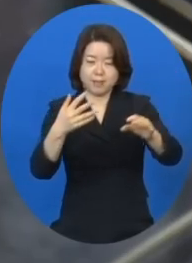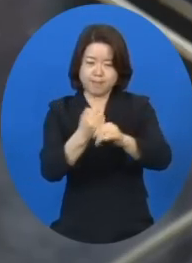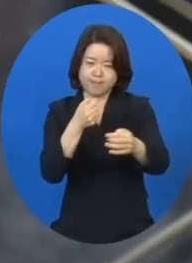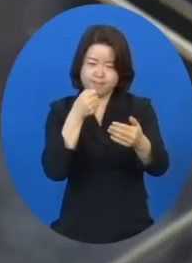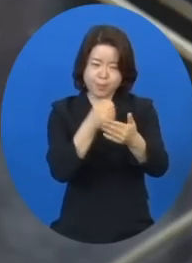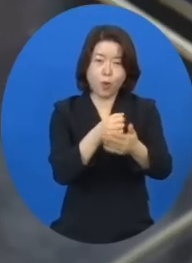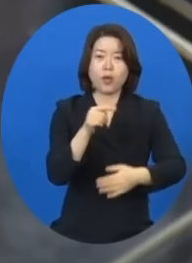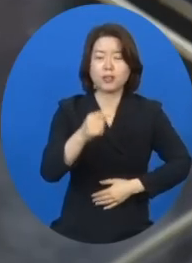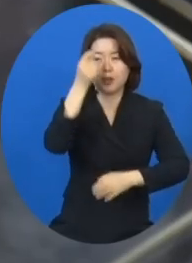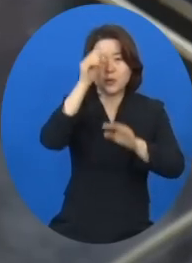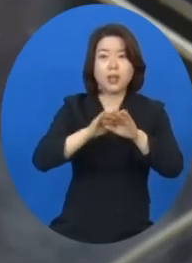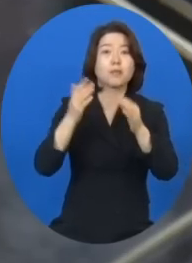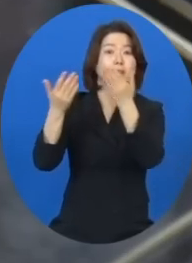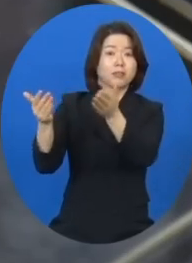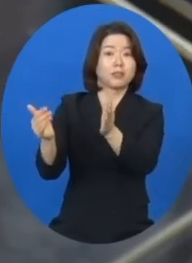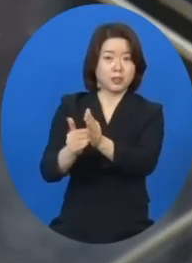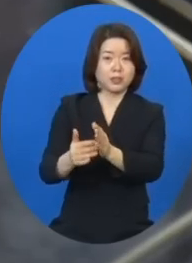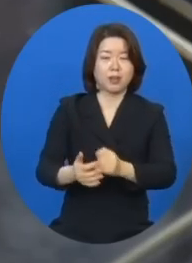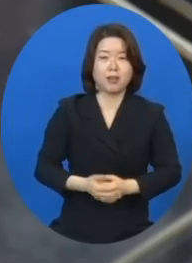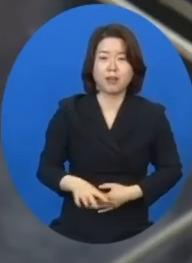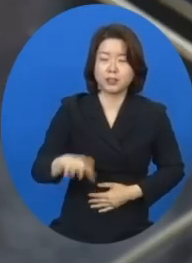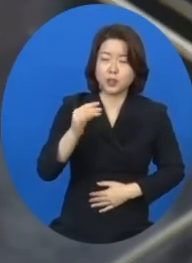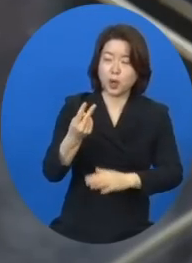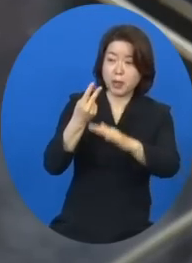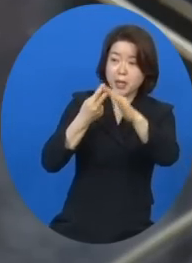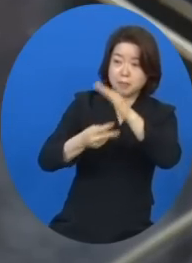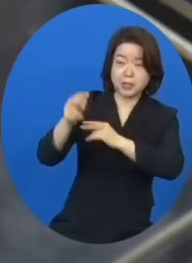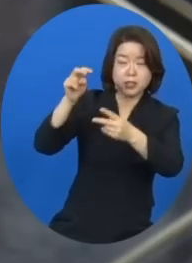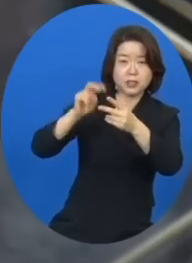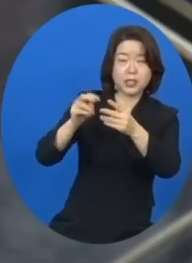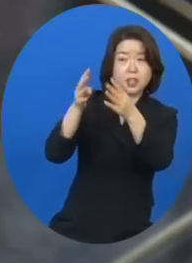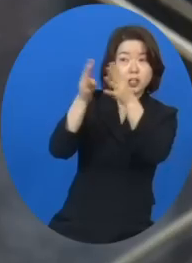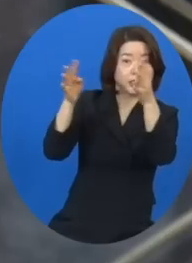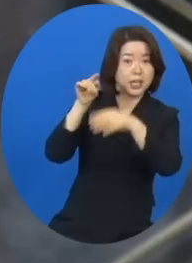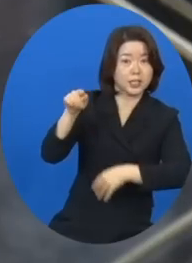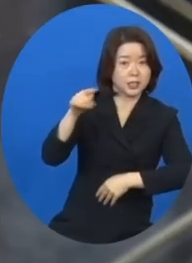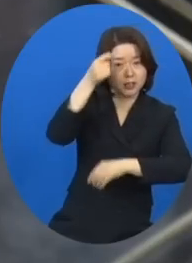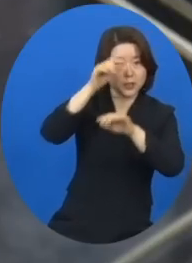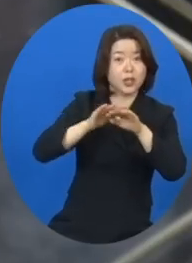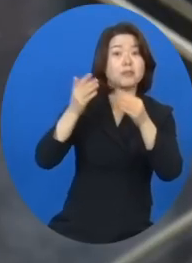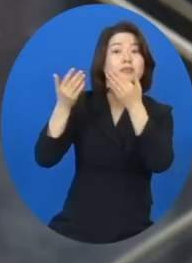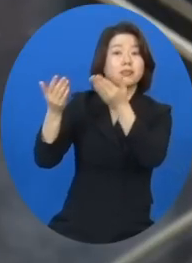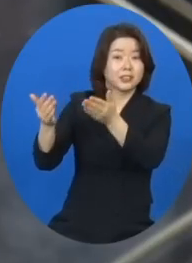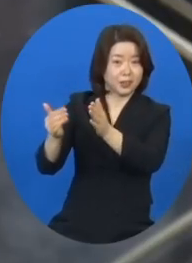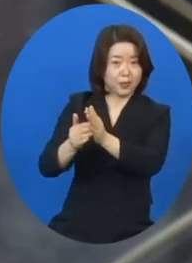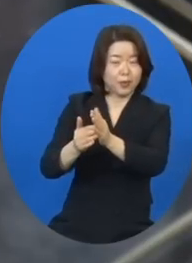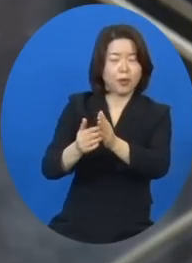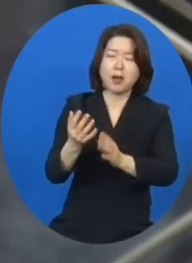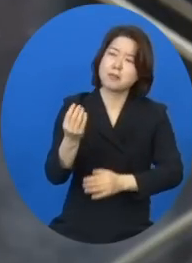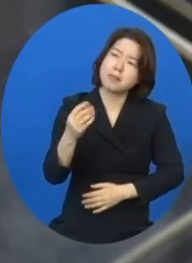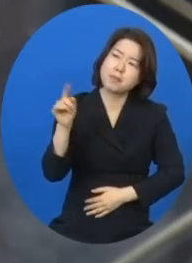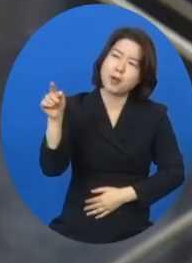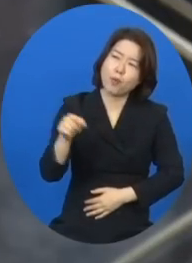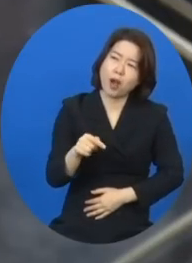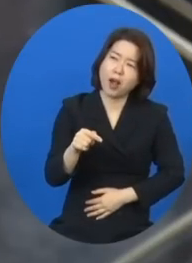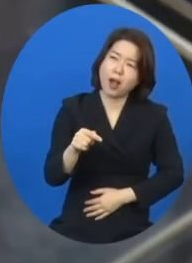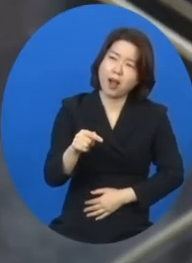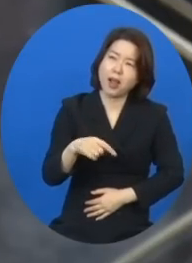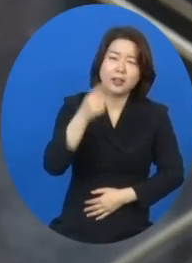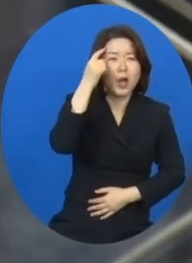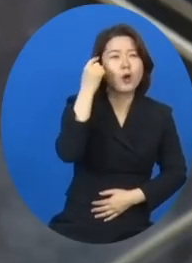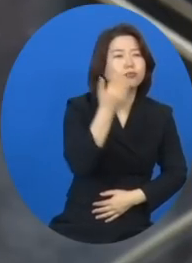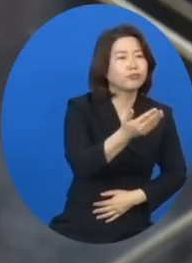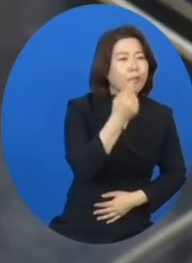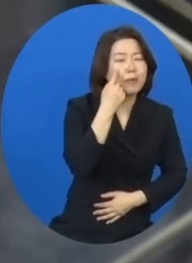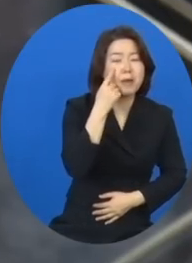드리게 되었습니다. 처음에 비전센터 4층에서 예배를 드리거든요. 몇 명이나 올까 제가 물어보기도